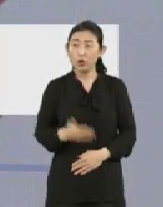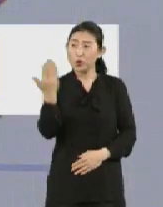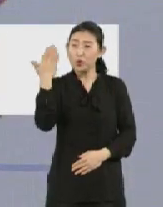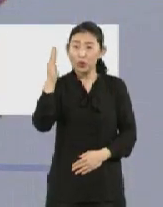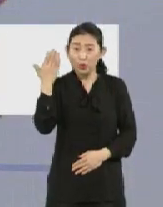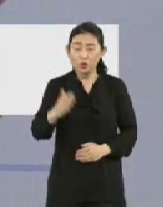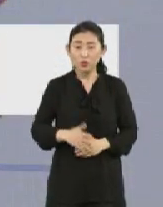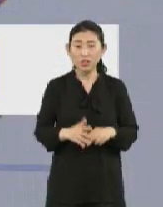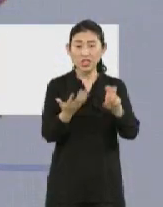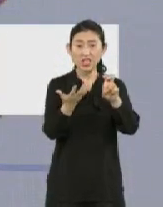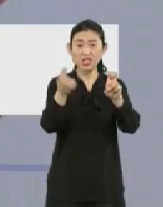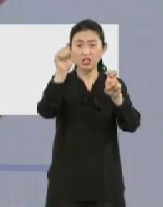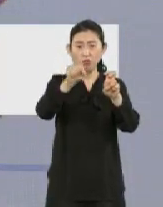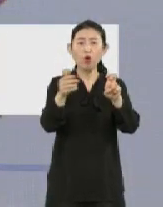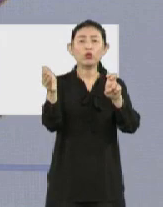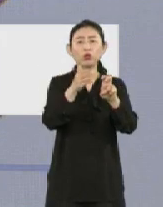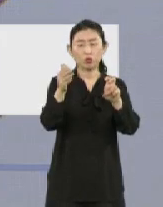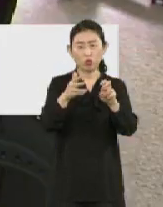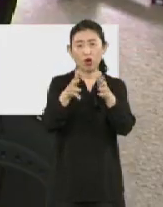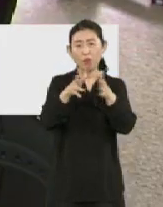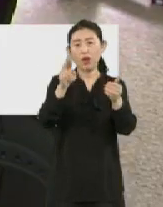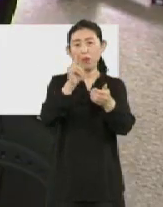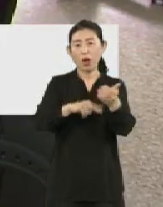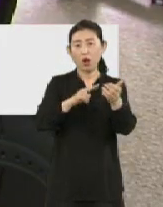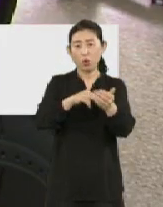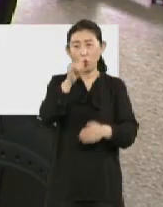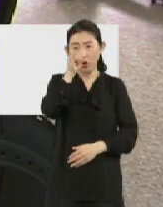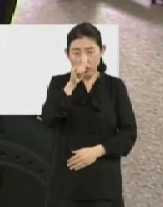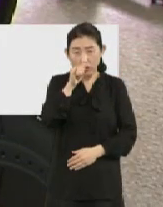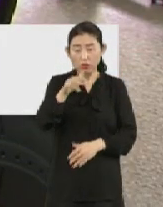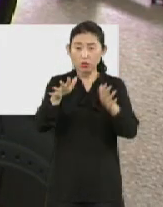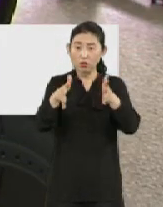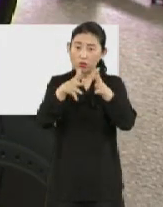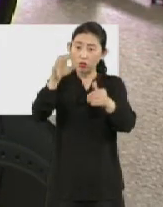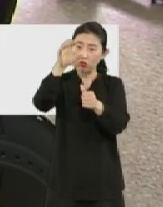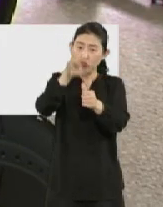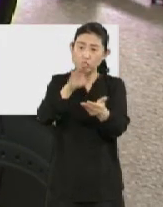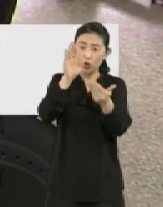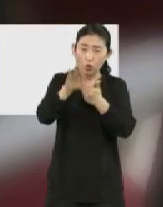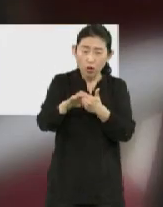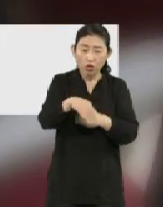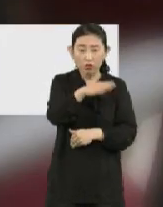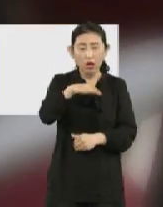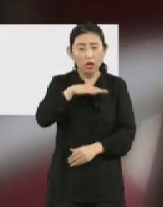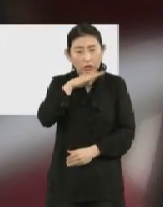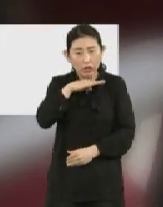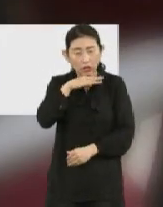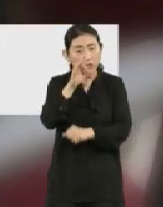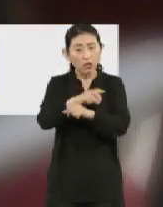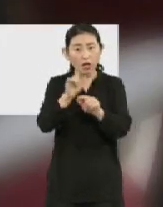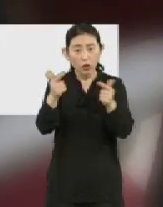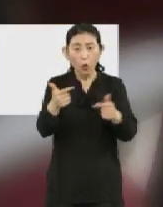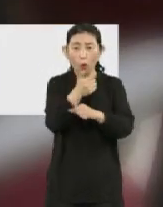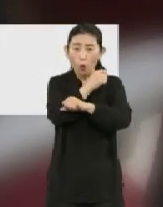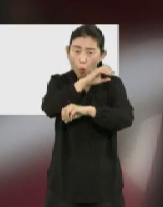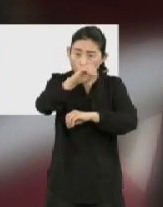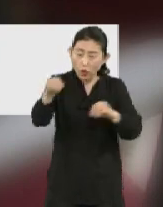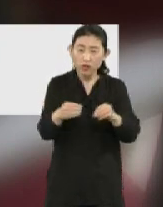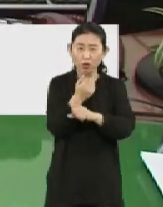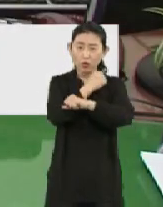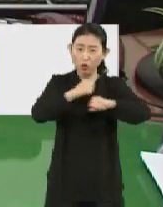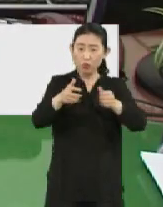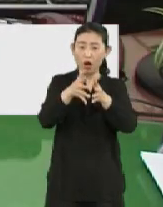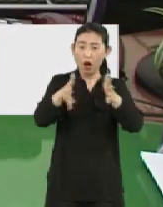요즘 호가는 20억 원을 웃돌고 있는데 부동산 규제 이후 전반적인 거래 관망세 속에도 대형 평형에 대한 매수